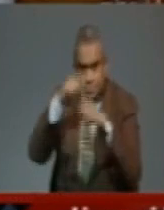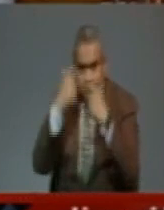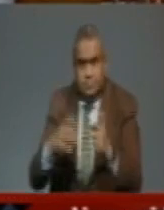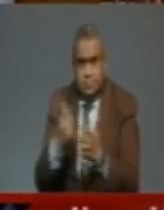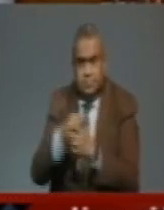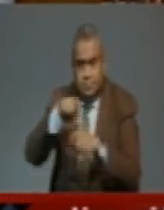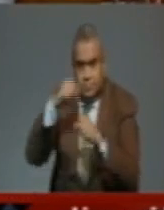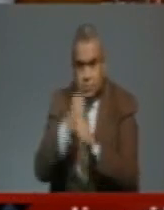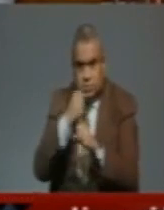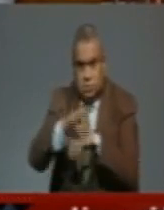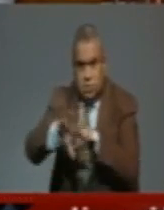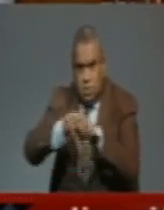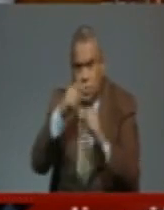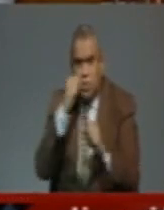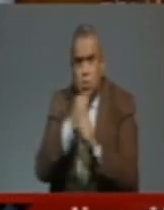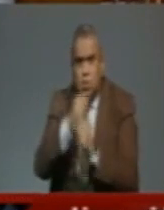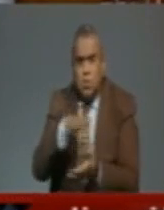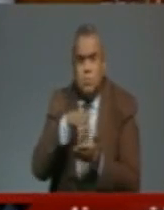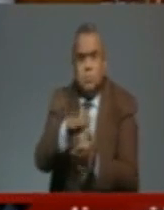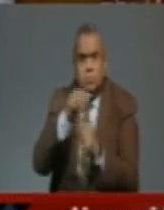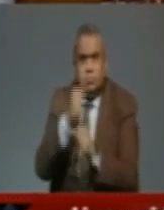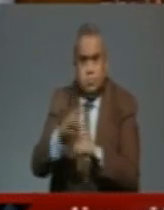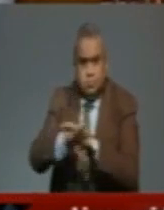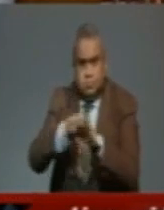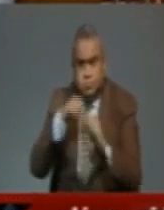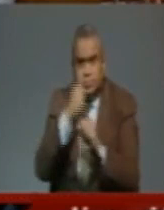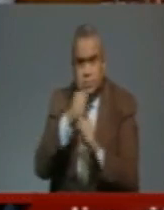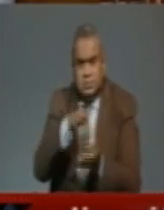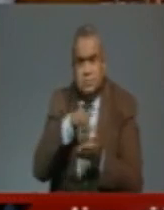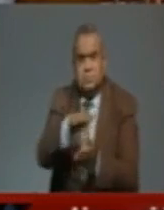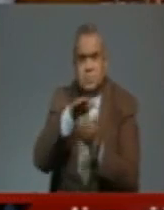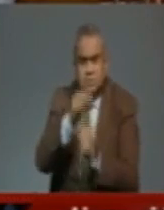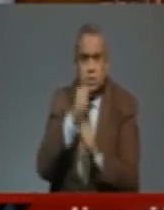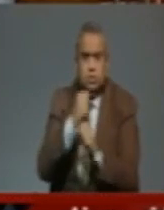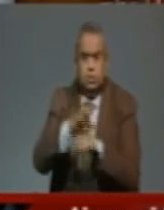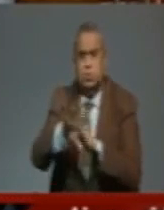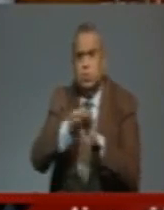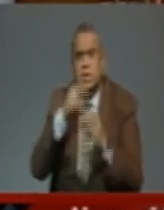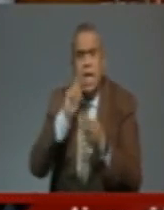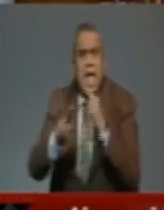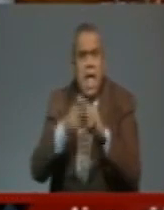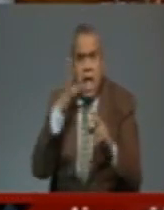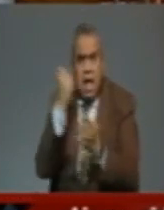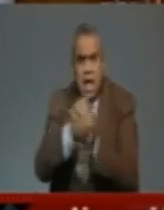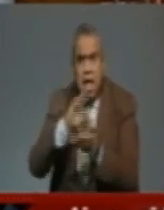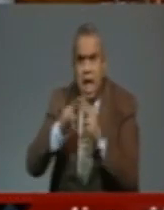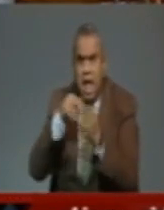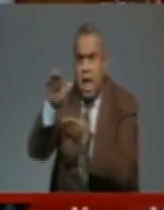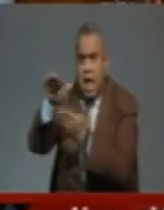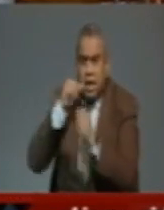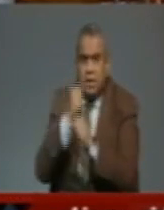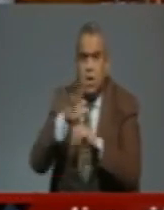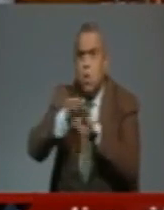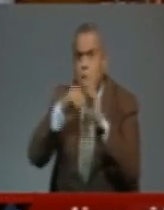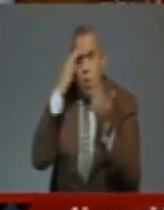تتعبى وتتغلف وتصنع هنا، كل الكونتينرز بتاعتنا هتصنع هنا، كل مستلزمات الانتاج اللي هتيجي من بره هتعمل عليها القيمه المضافه هنا،